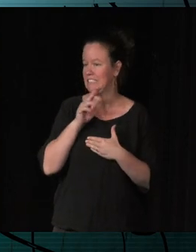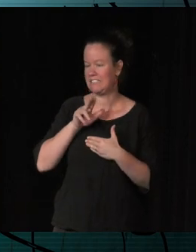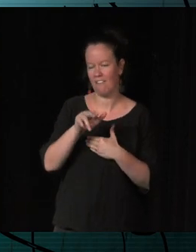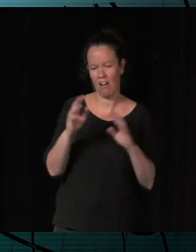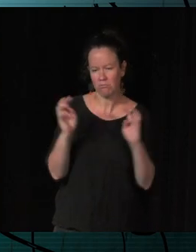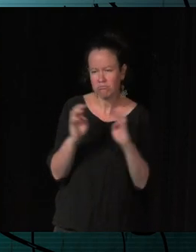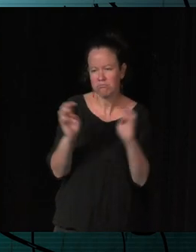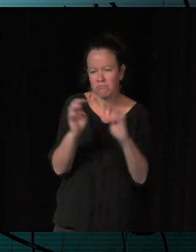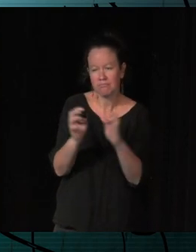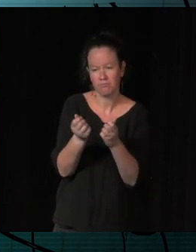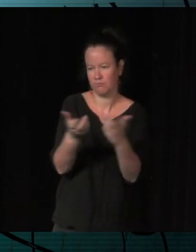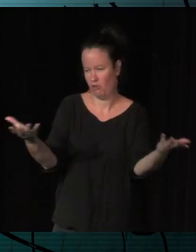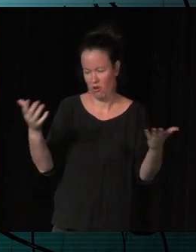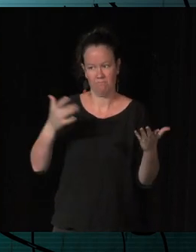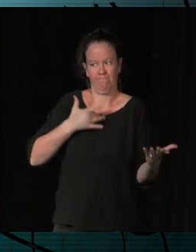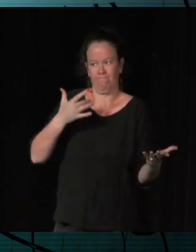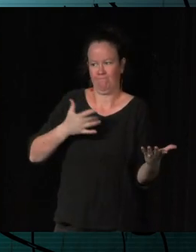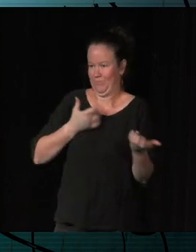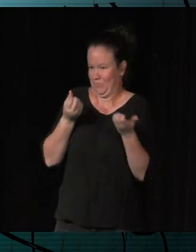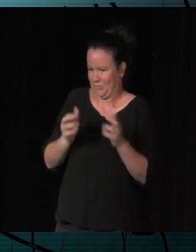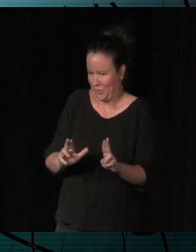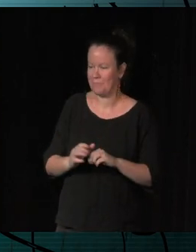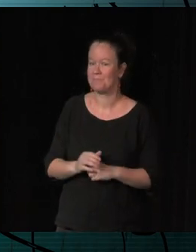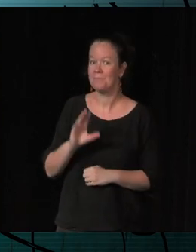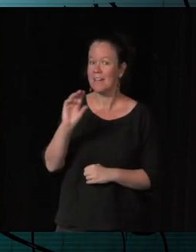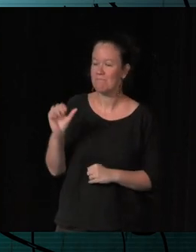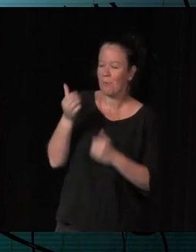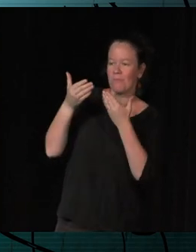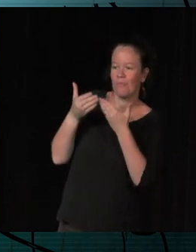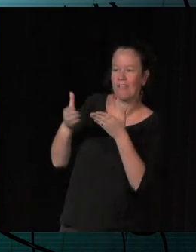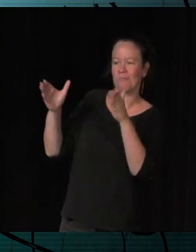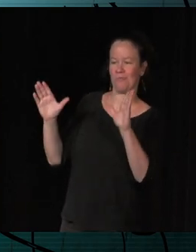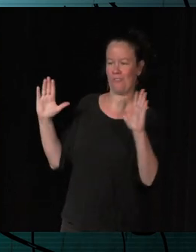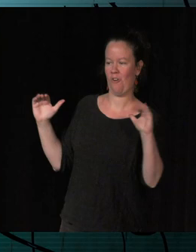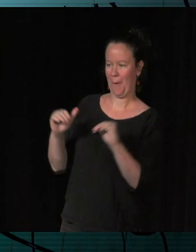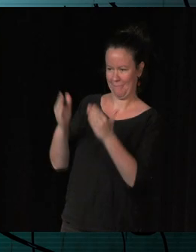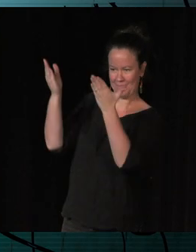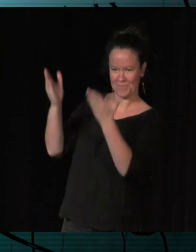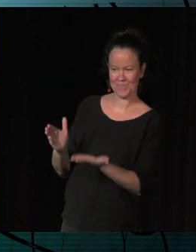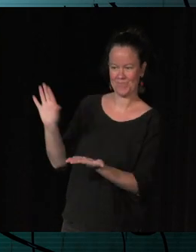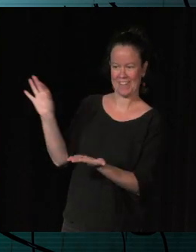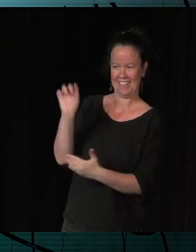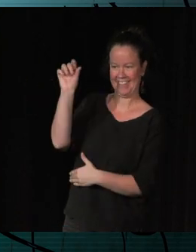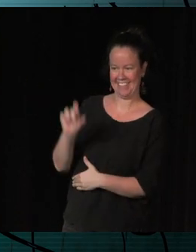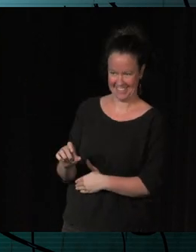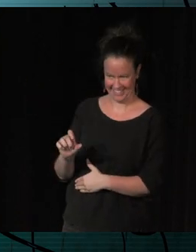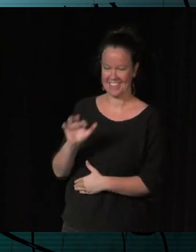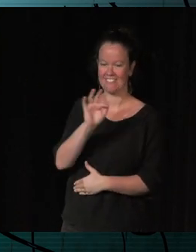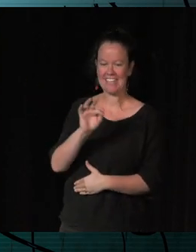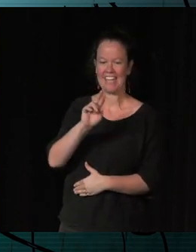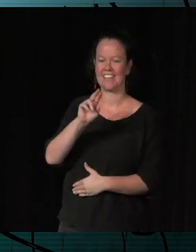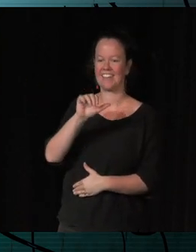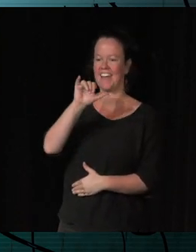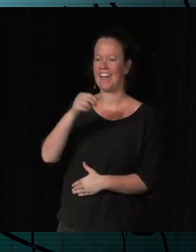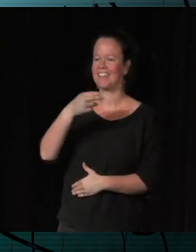après-midi des choses extrêmement intéressantes mais pour ouvrir ce forum j'ai l'honneur d'accueillir sur scène Frédéric renal créateur